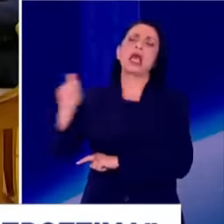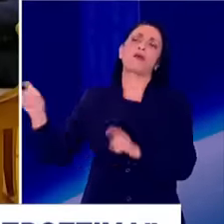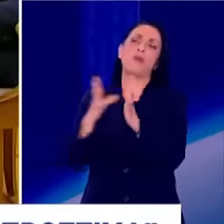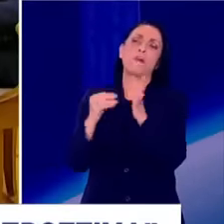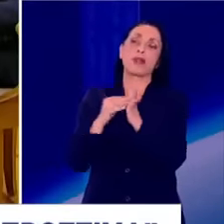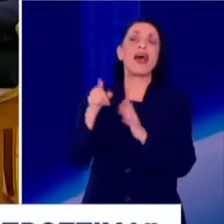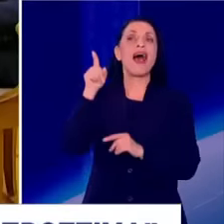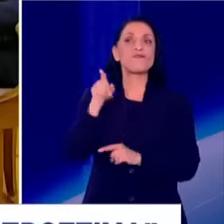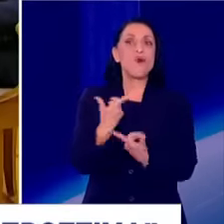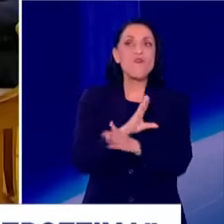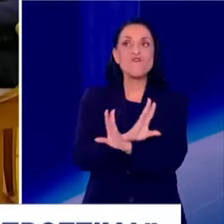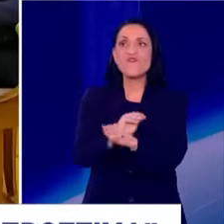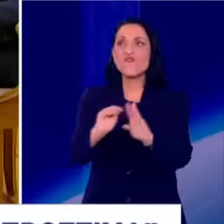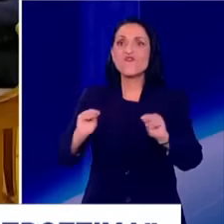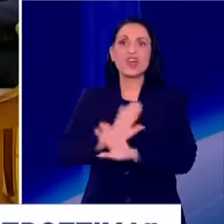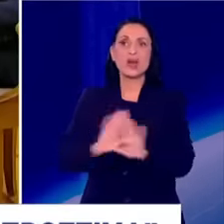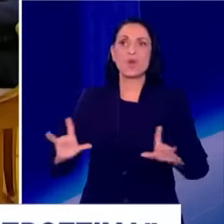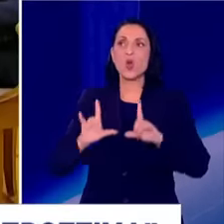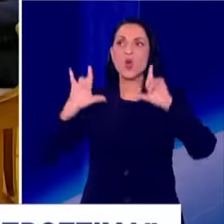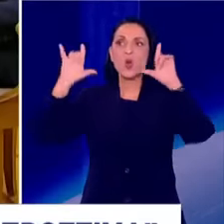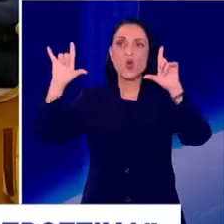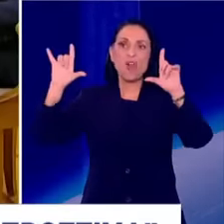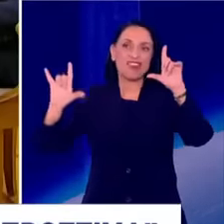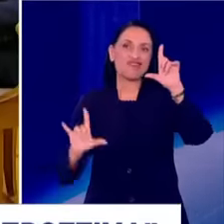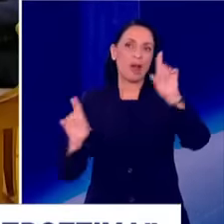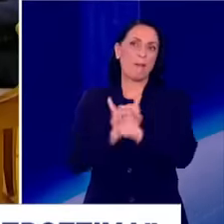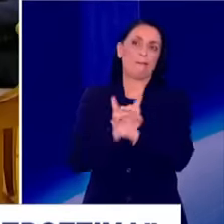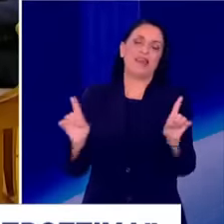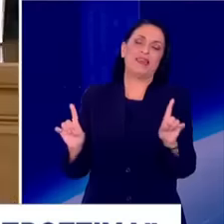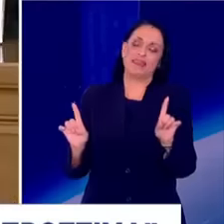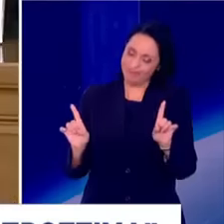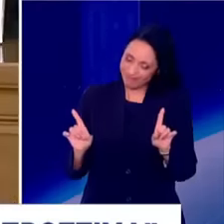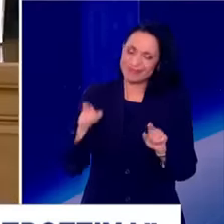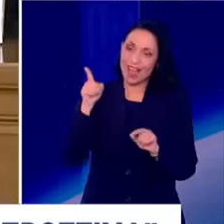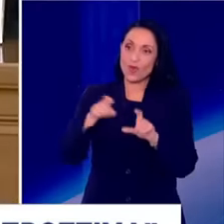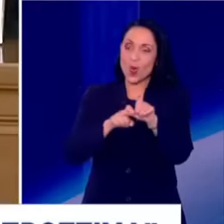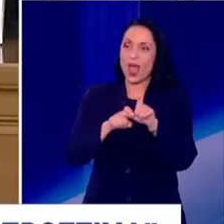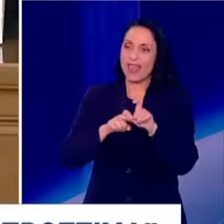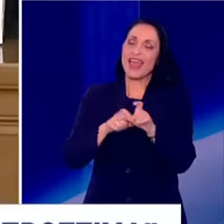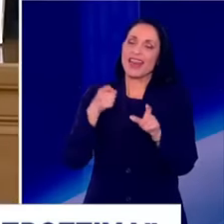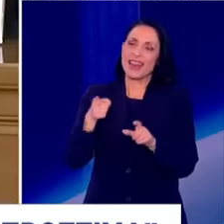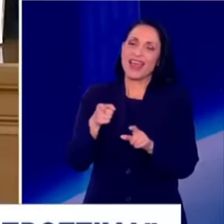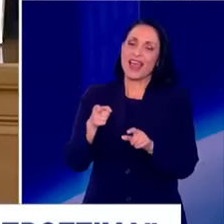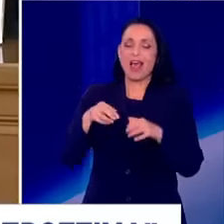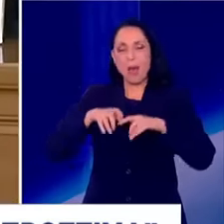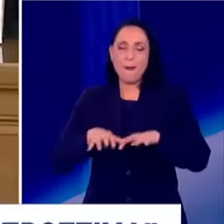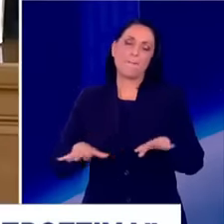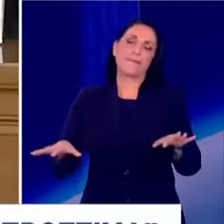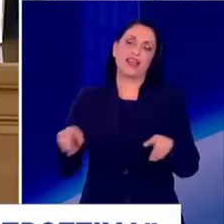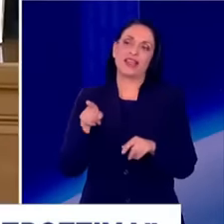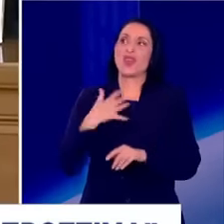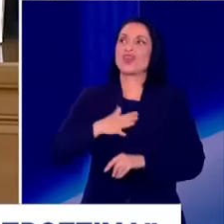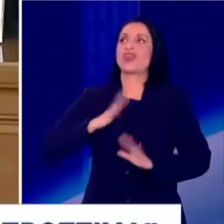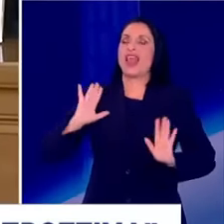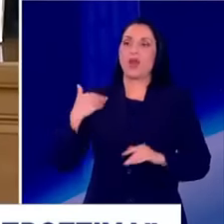περισσότερο έχει να κάνει με την φήμη της εταιρείας και τη ζημιά που μπορεί να γίνεται σε ένα άλλο επίπεδο. Καμία εταιρεία μεγάλη δεν